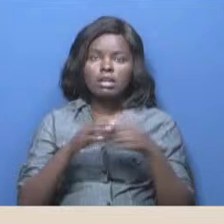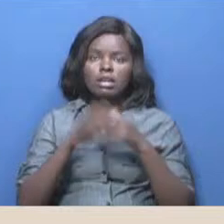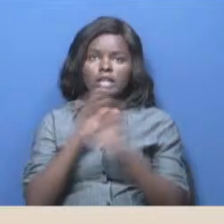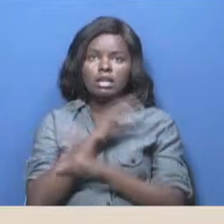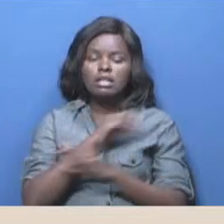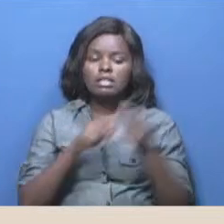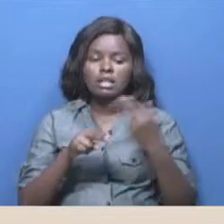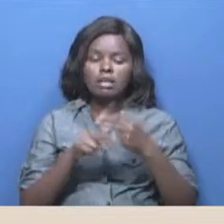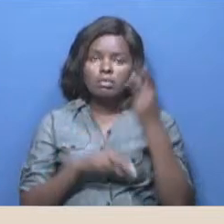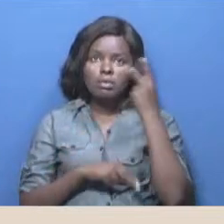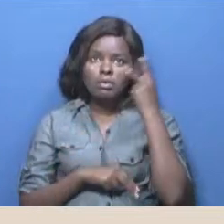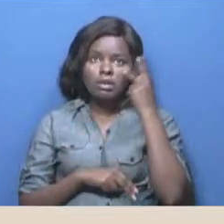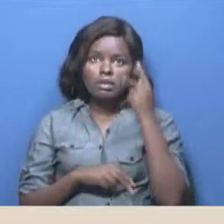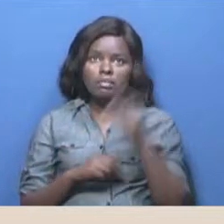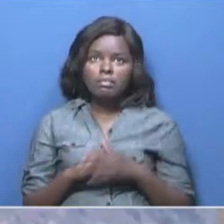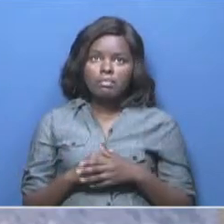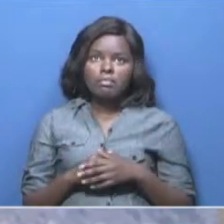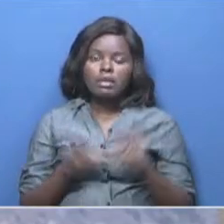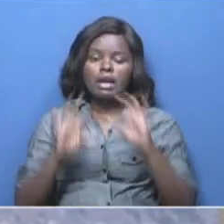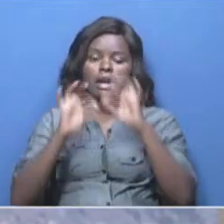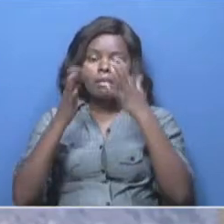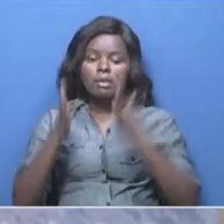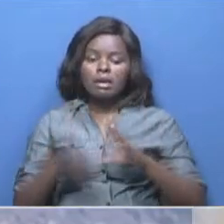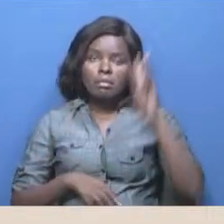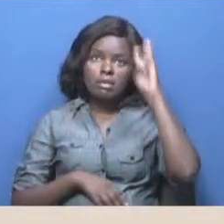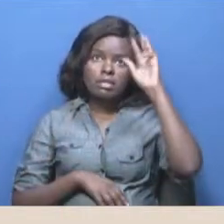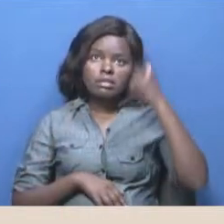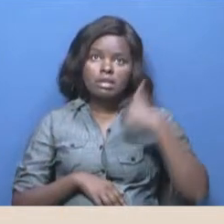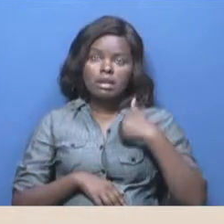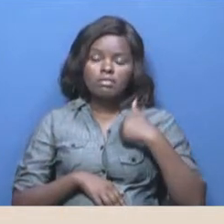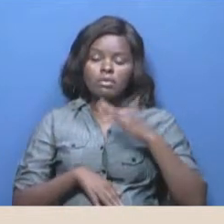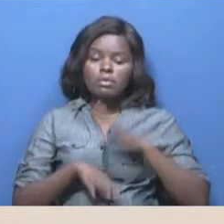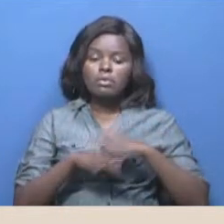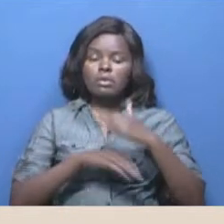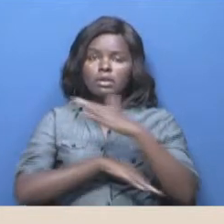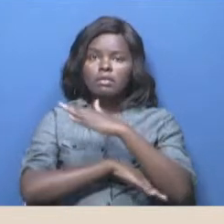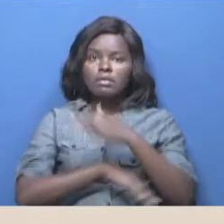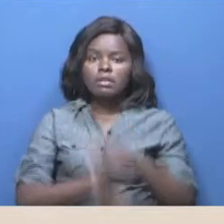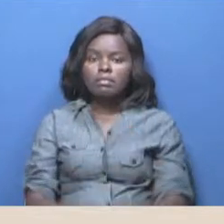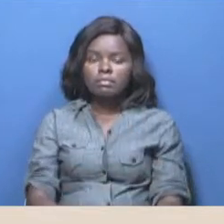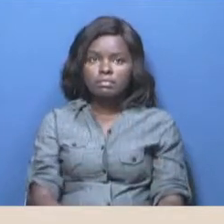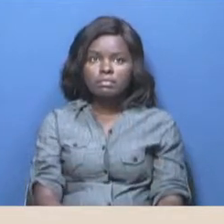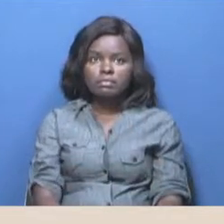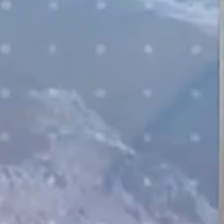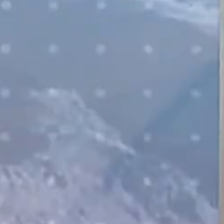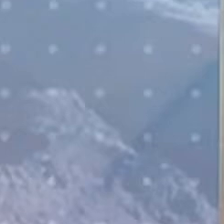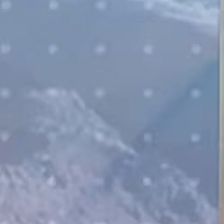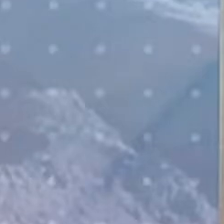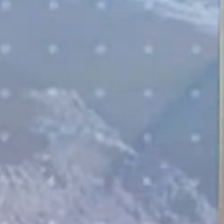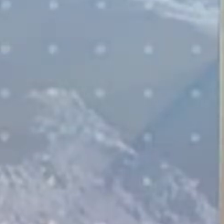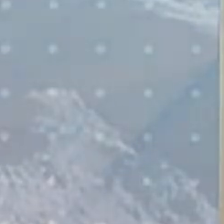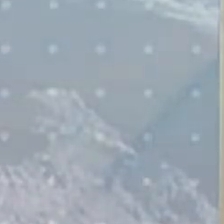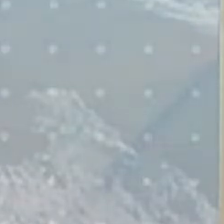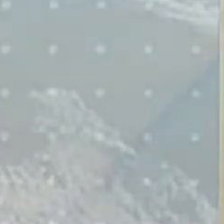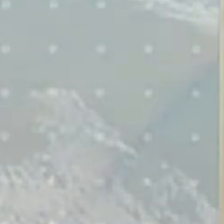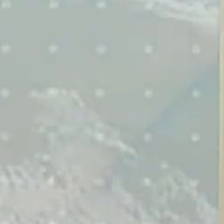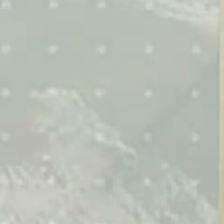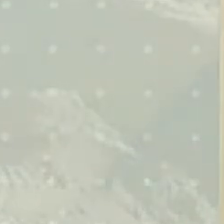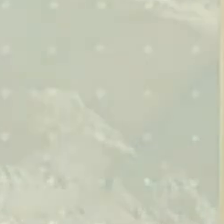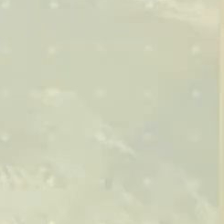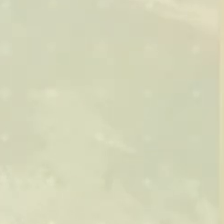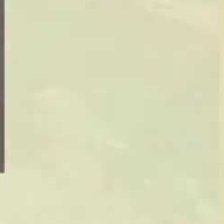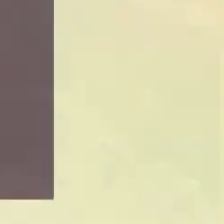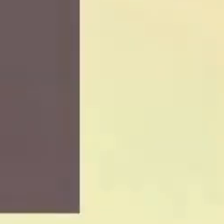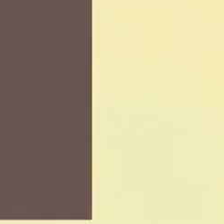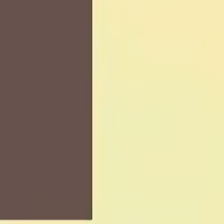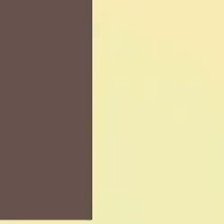njĩtagwo Kuria wa Gĩcimo, tuma na wagaki wa Mũthoni, gĩa na mĩarahũko mĩega na ũthiĩ na mbere na gũkenerera tabarĩra cia Kameme.